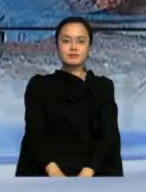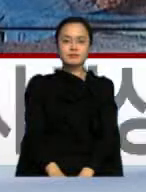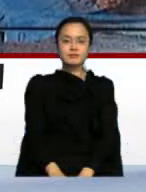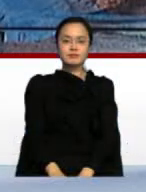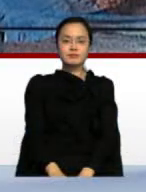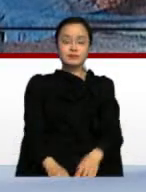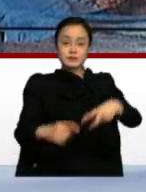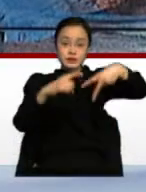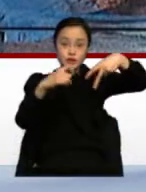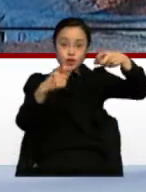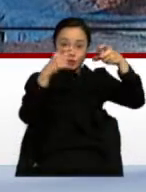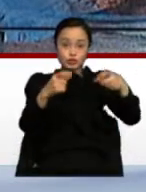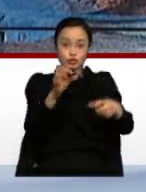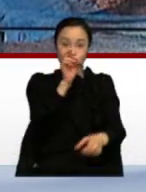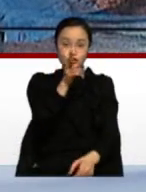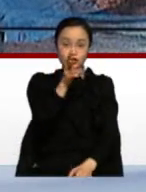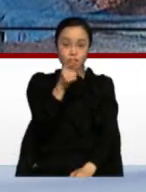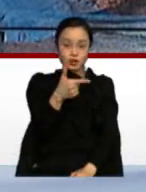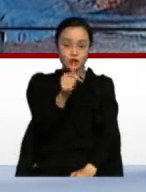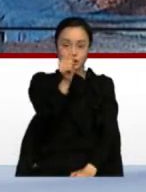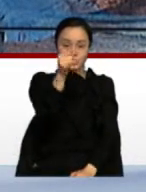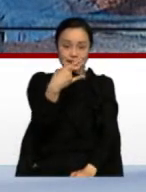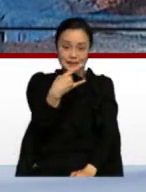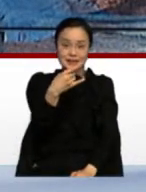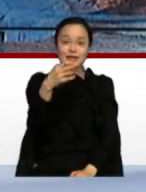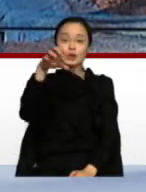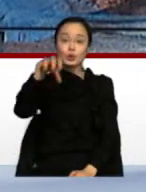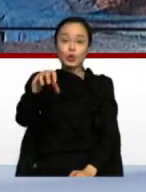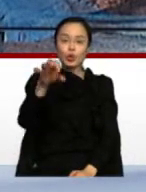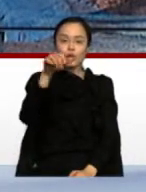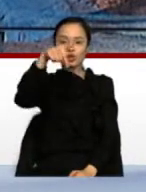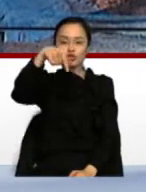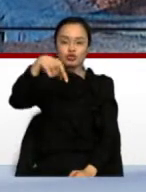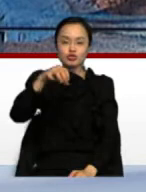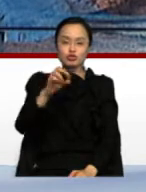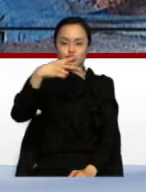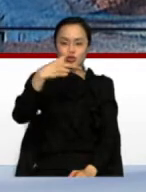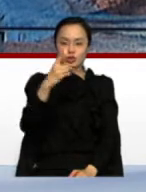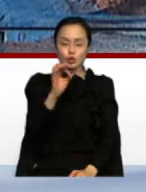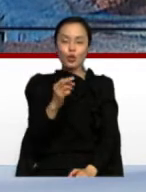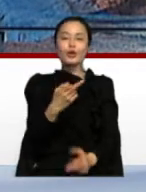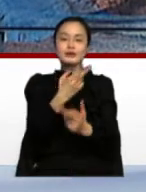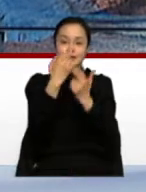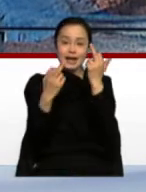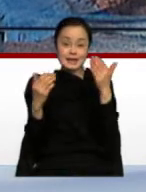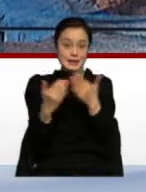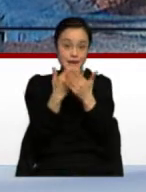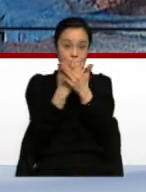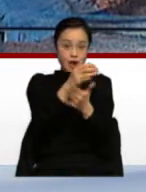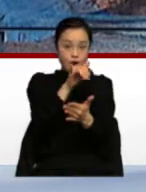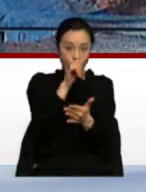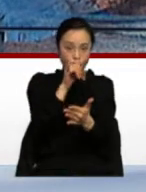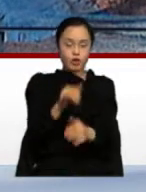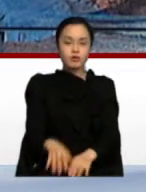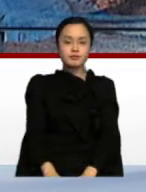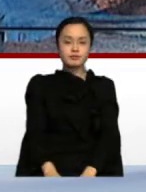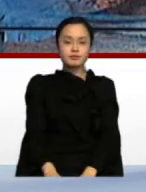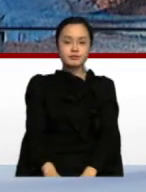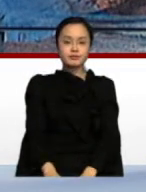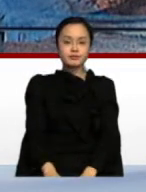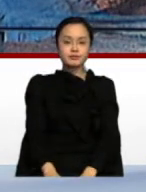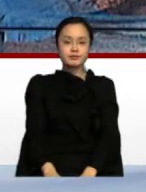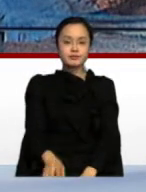서대문구 연의 동궁 동산 개발이 라고 하십니까 지난 2015년부터 한 건설업체가 궁동 산 일대